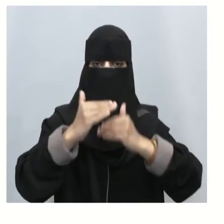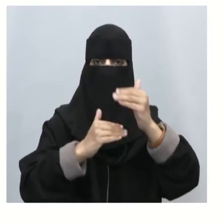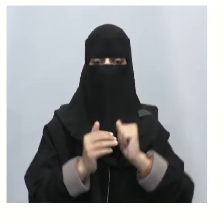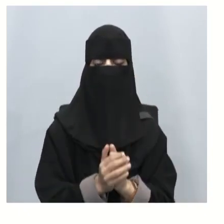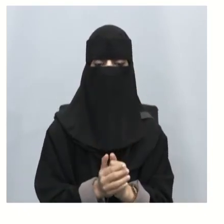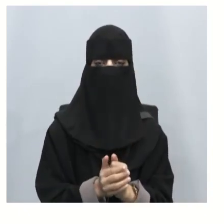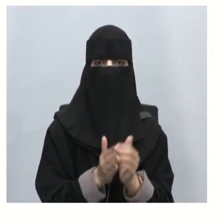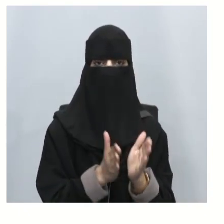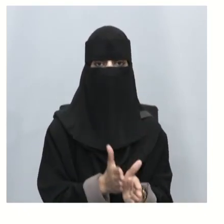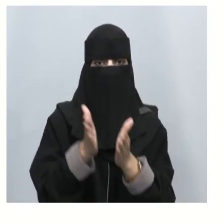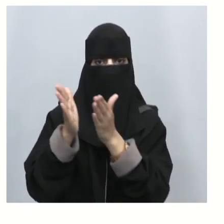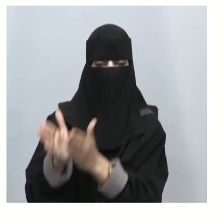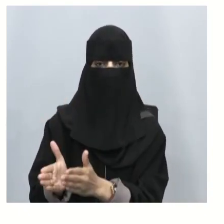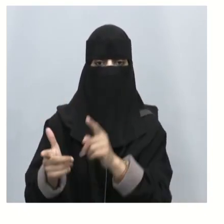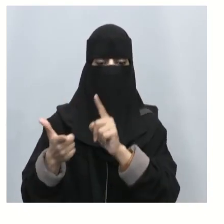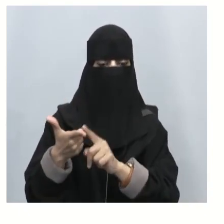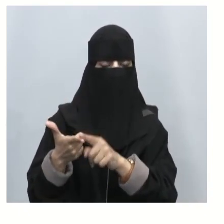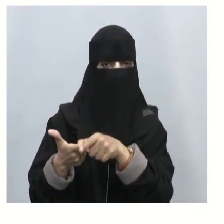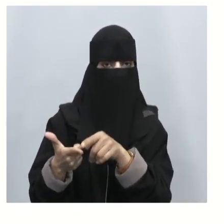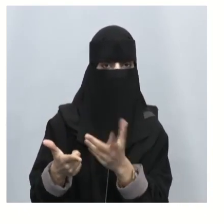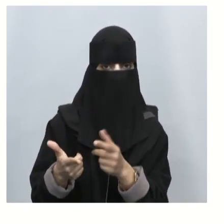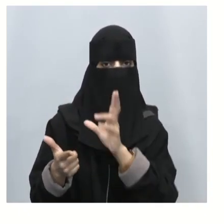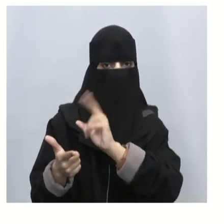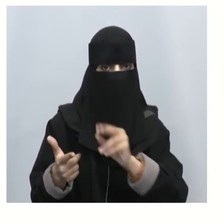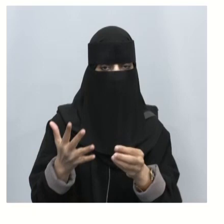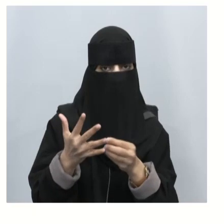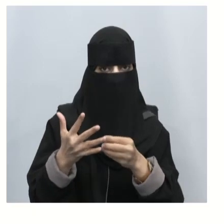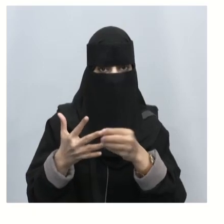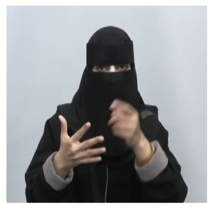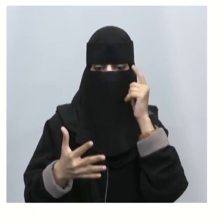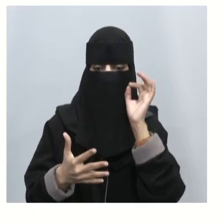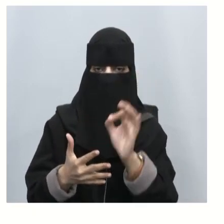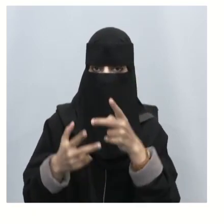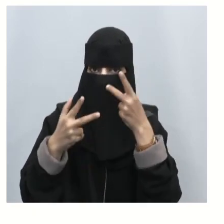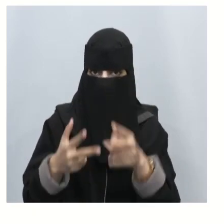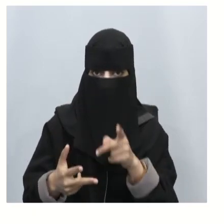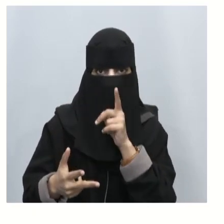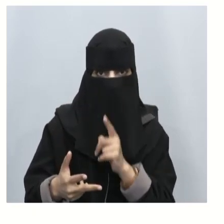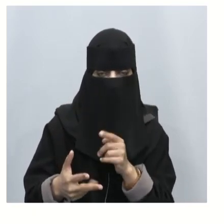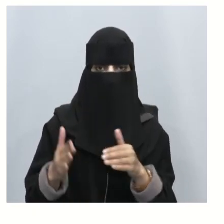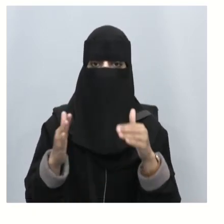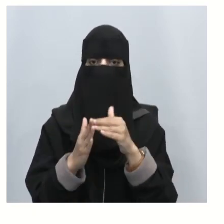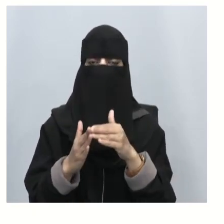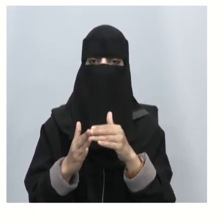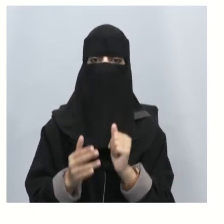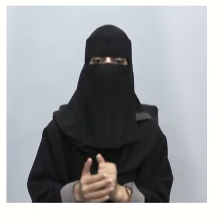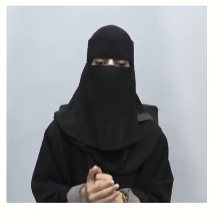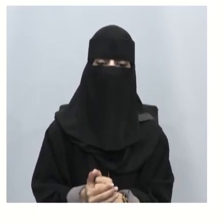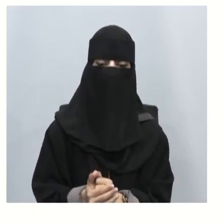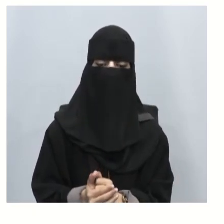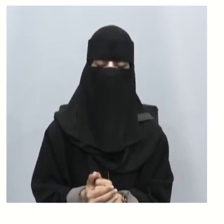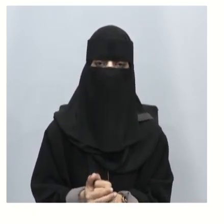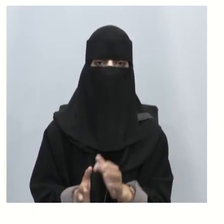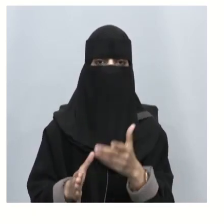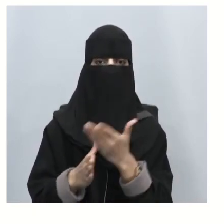ننتقل الى العصر الثاني ايضا بنفس الخطوات نريد ان نعرف متى بدا ومتى ومتى انتهى